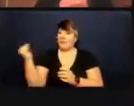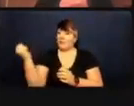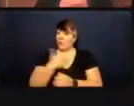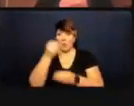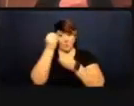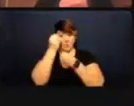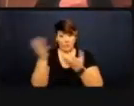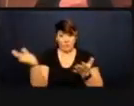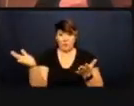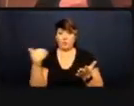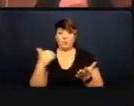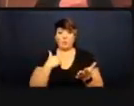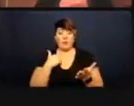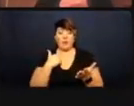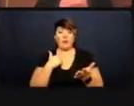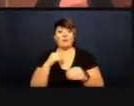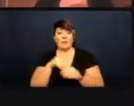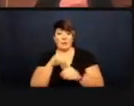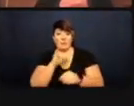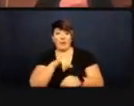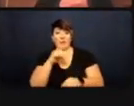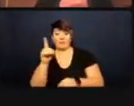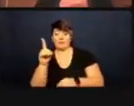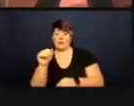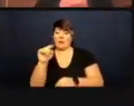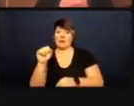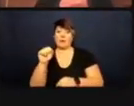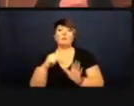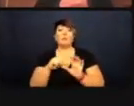ya miwili.